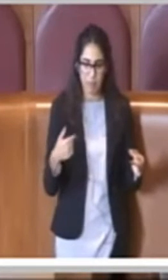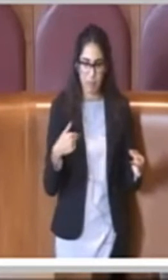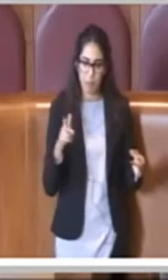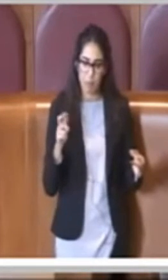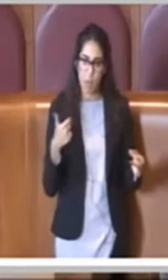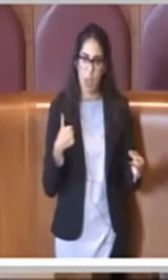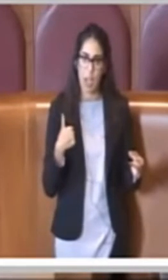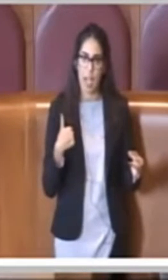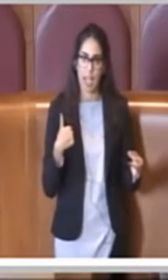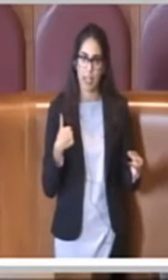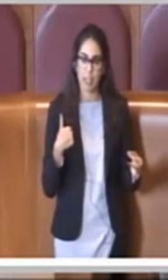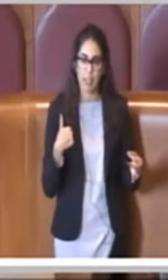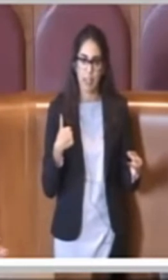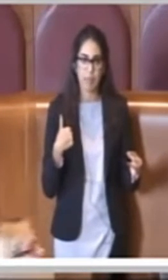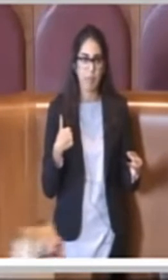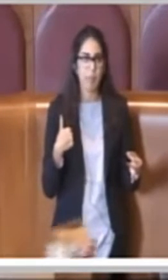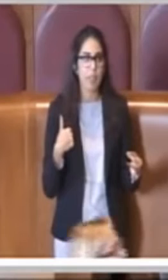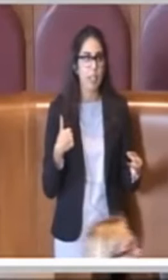tutto quest'atto